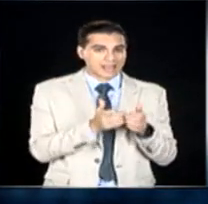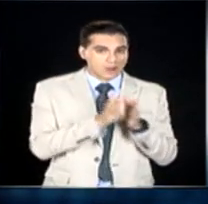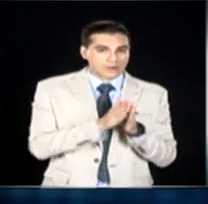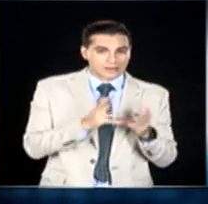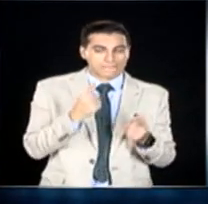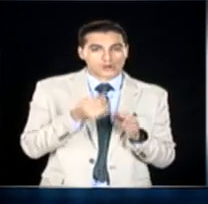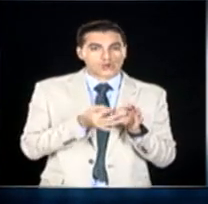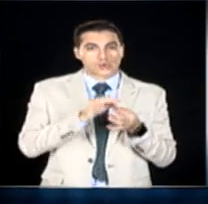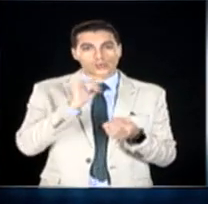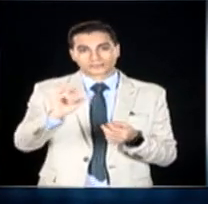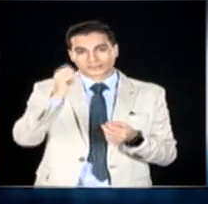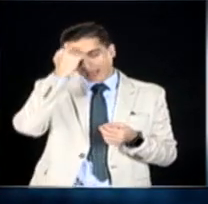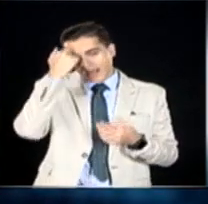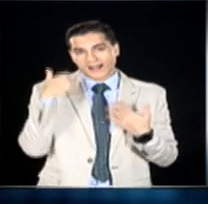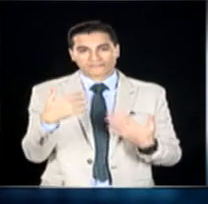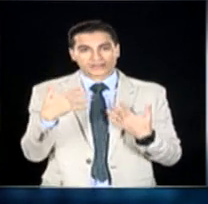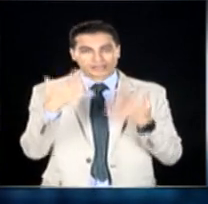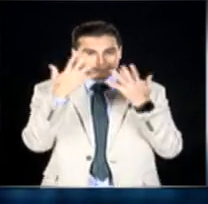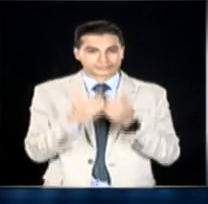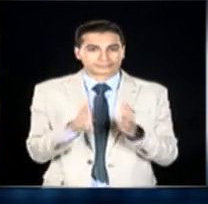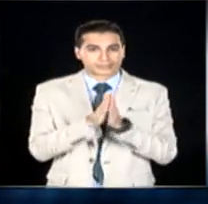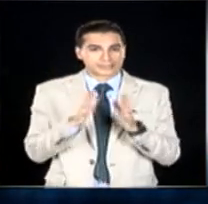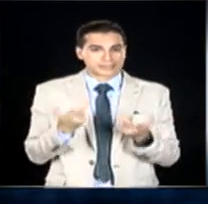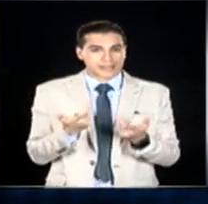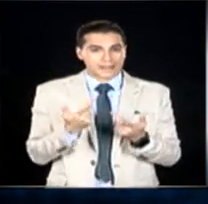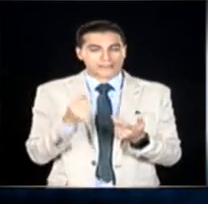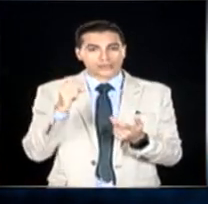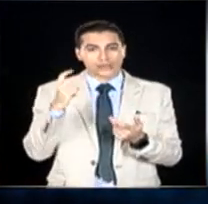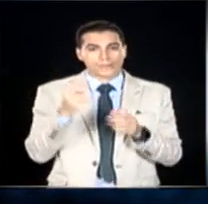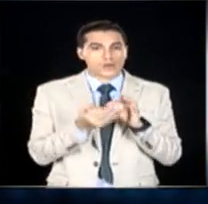يساوي 1,050,000 جنيه، ويبقى الرصيد لحد دلوقتي